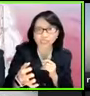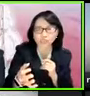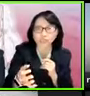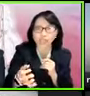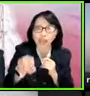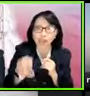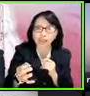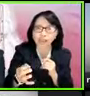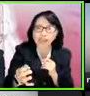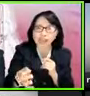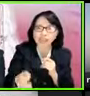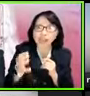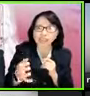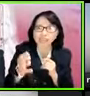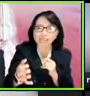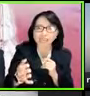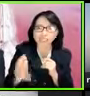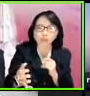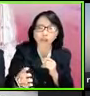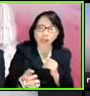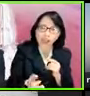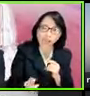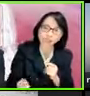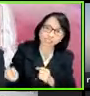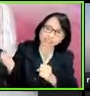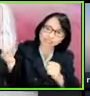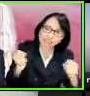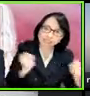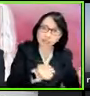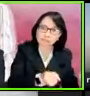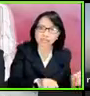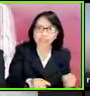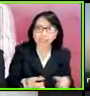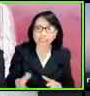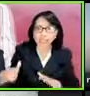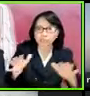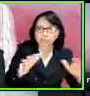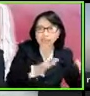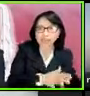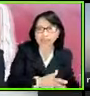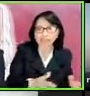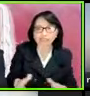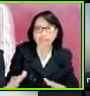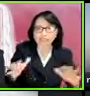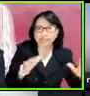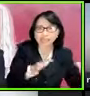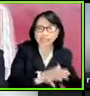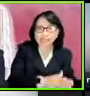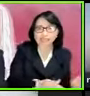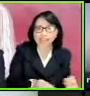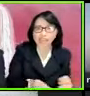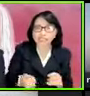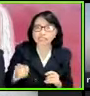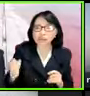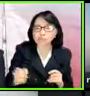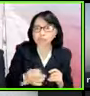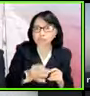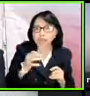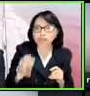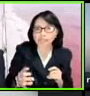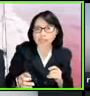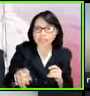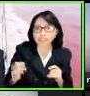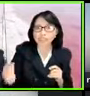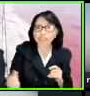Kristus maka rahasia itu harusnya kita sampaikan kita beritakan kita ajarkan kita